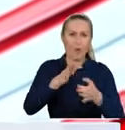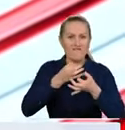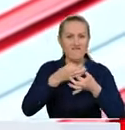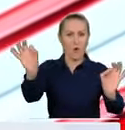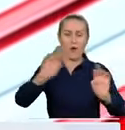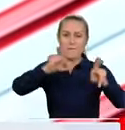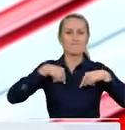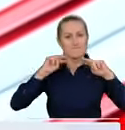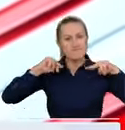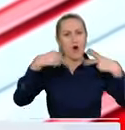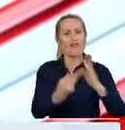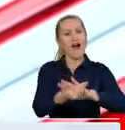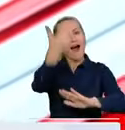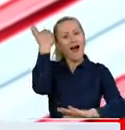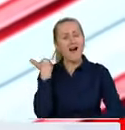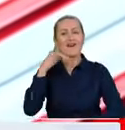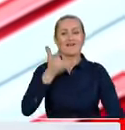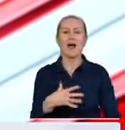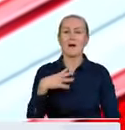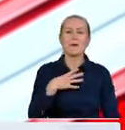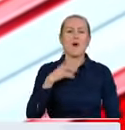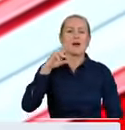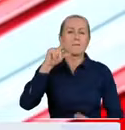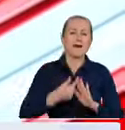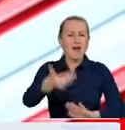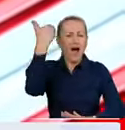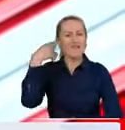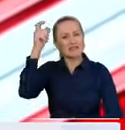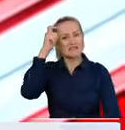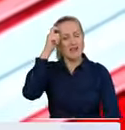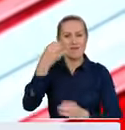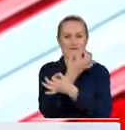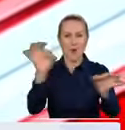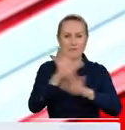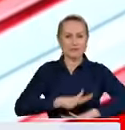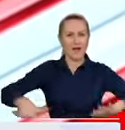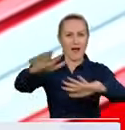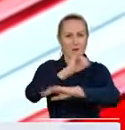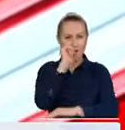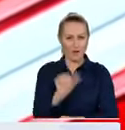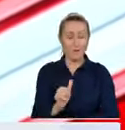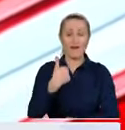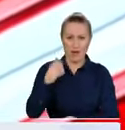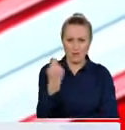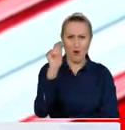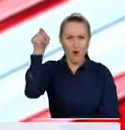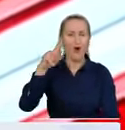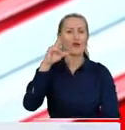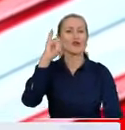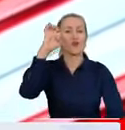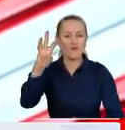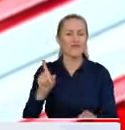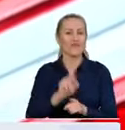byli, tak jak w wielkich czasach Rzeczpospolitej, centrum wolności na całą Europę. Pojadę do Kijowa, pojadę do